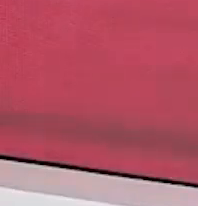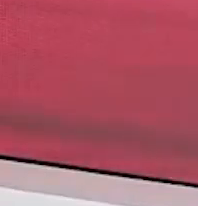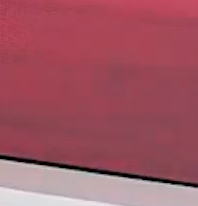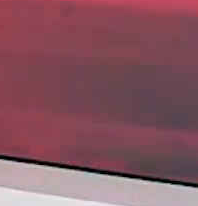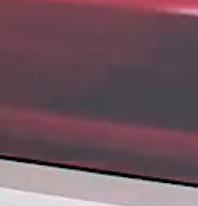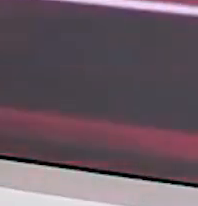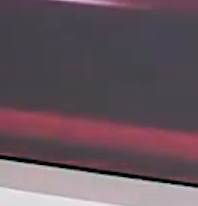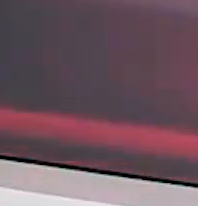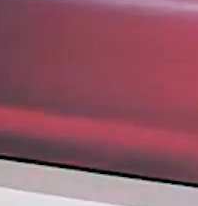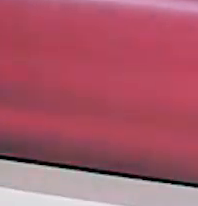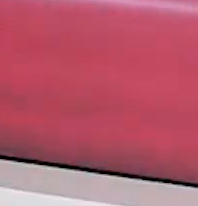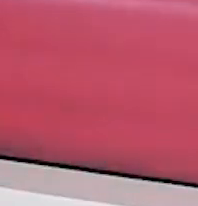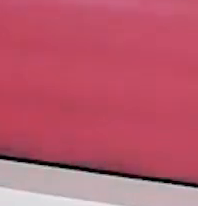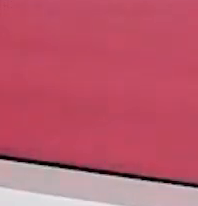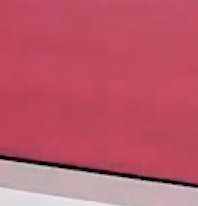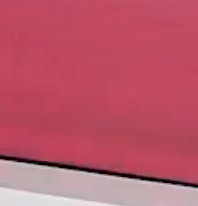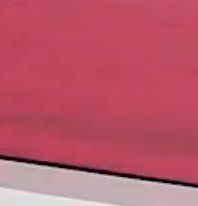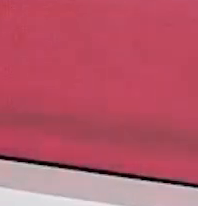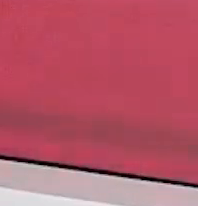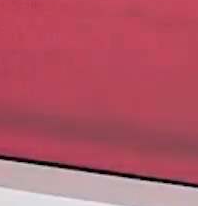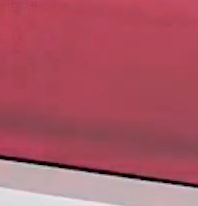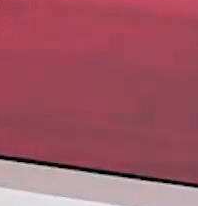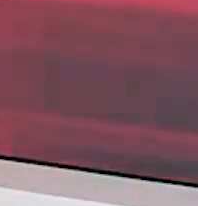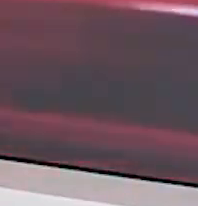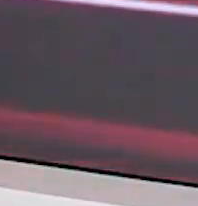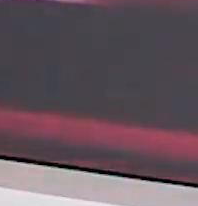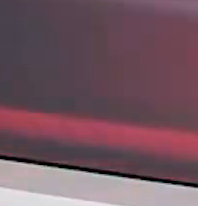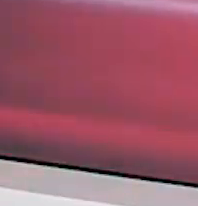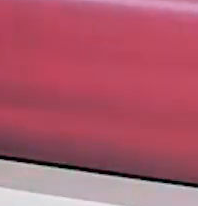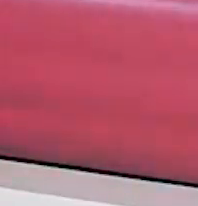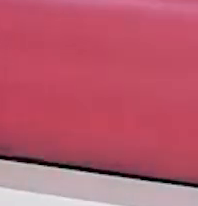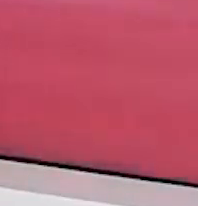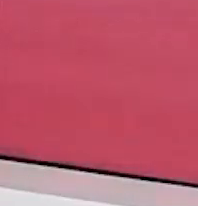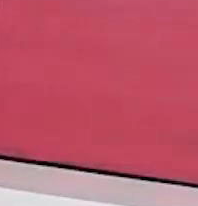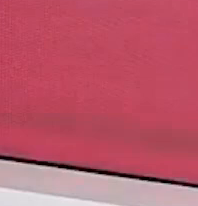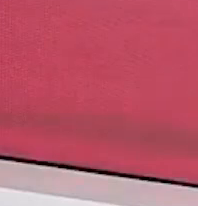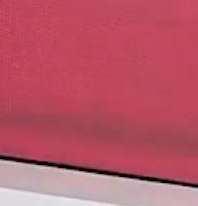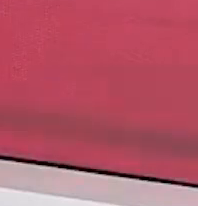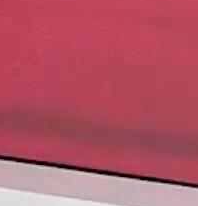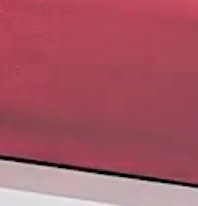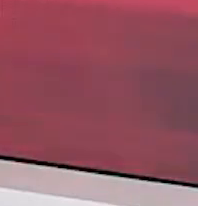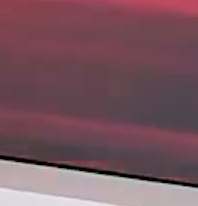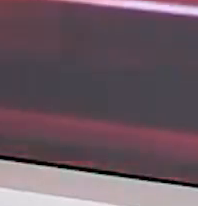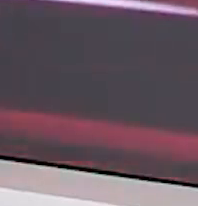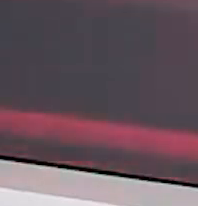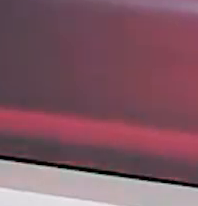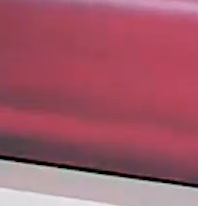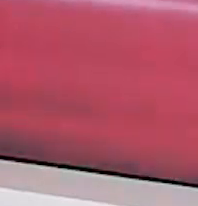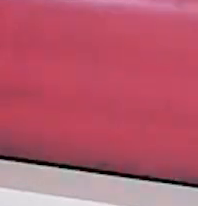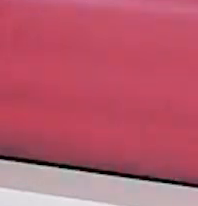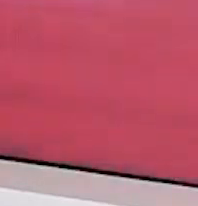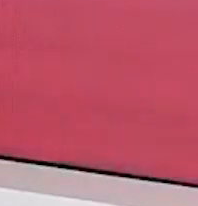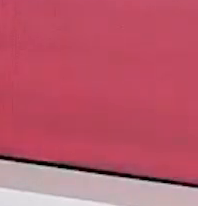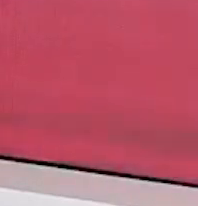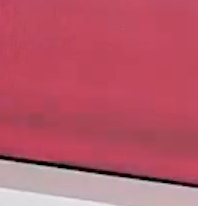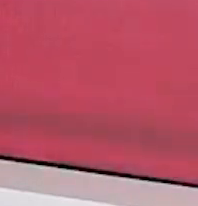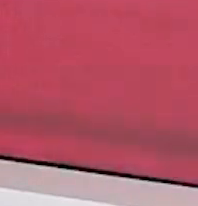Igan, mauna ka sa mga balita. Mag-subscribe sa GMA Integrated News sa YouTube. Sa mga kapuso abroad, subaybayan nyo